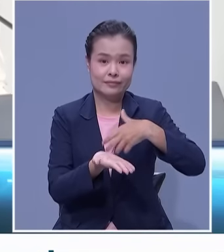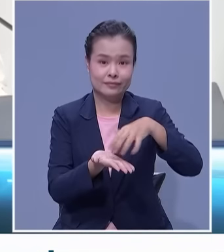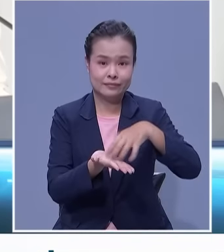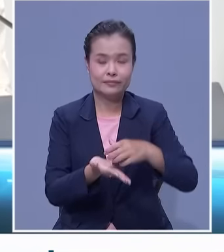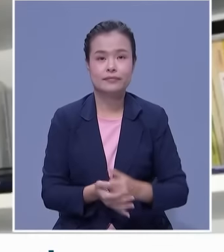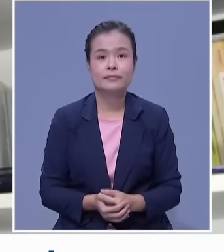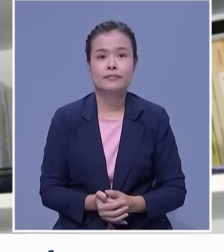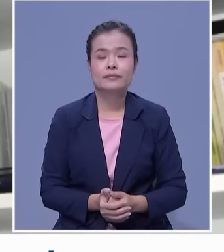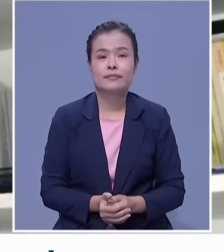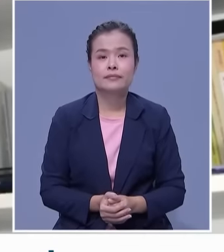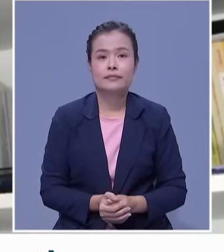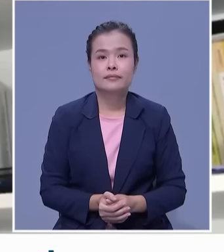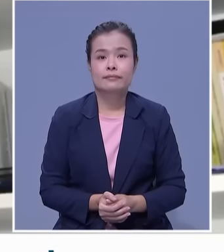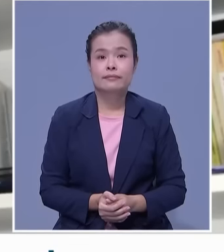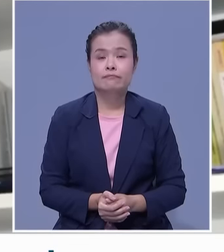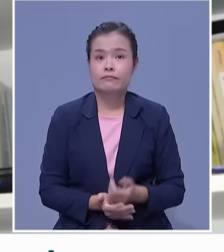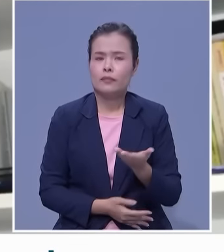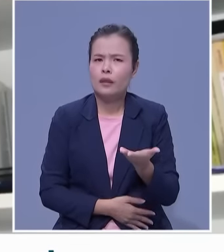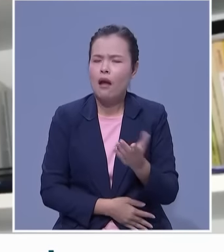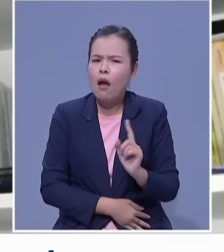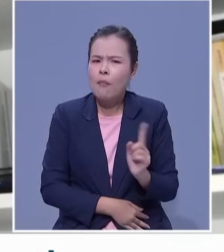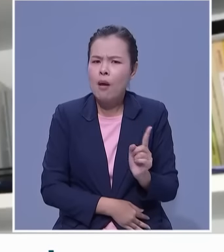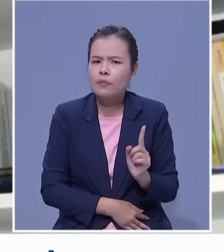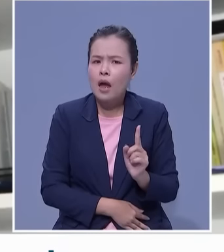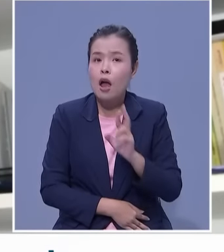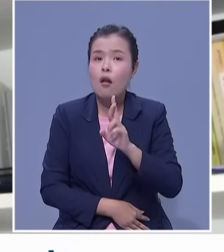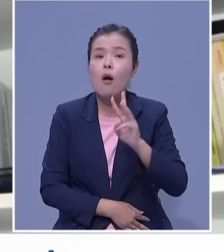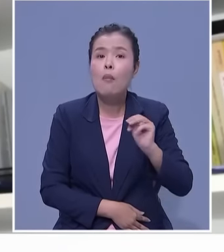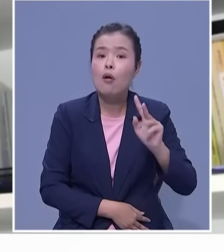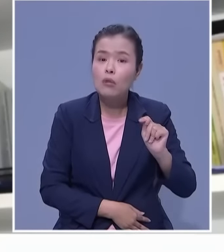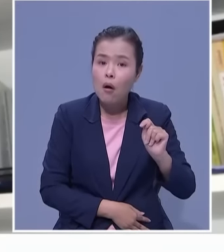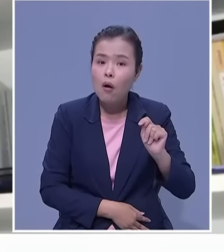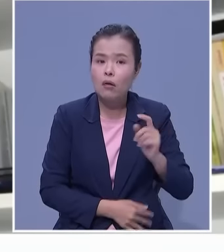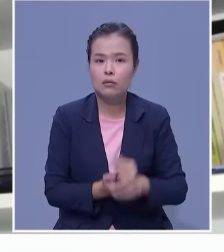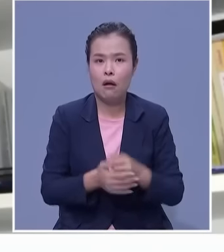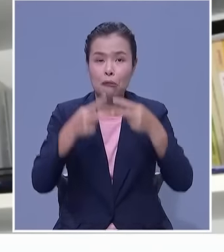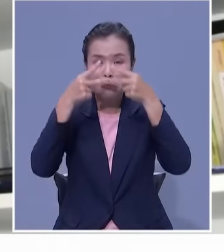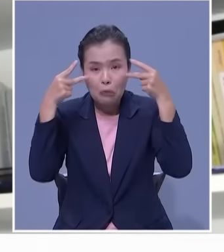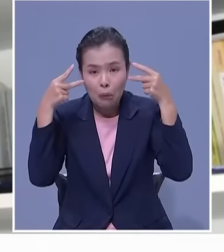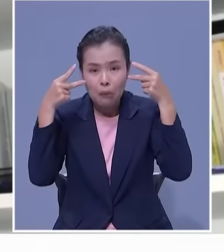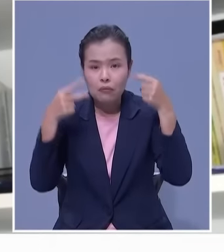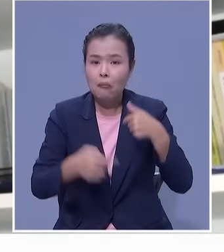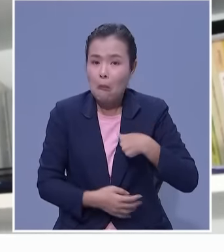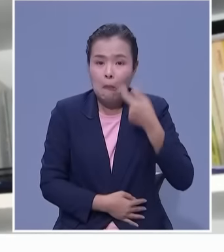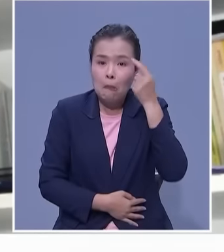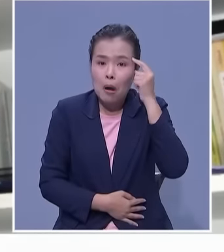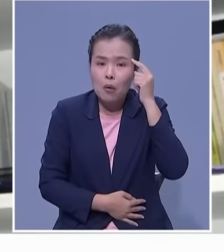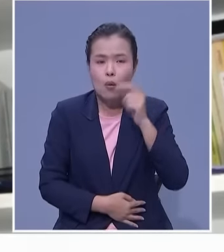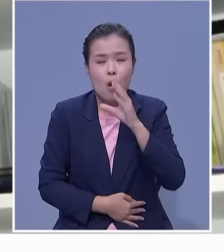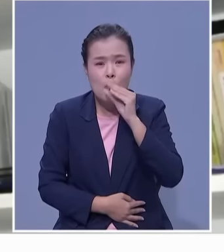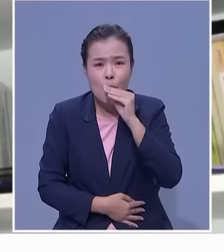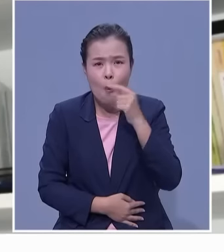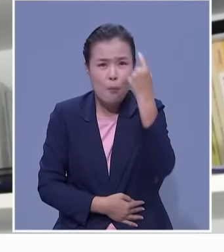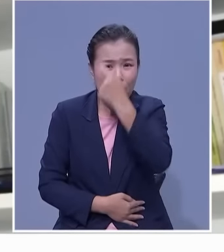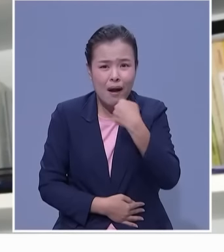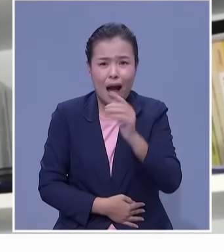ครับไอ้แบบนี้เค้าเรียกว่าอะไรเรียกว่ารัฐมนตรีหรือเรียกว่าโจรผมก็ไม่รู้นะที่พูดมากูไม่ได้